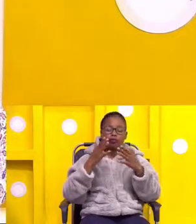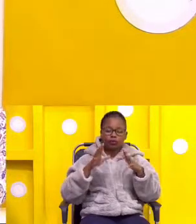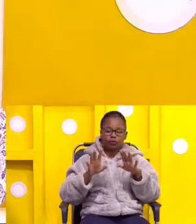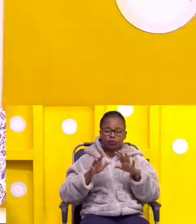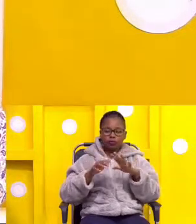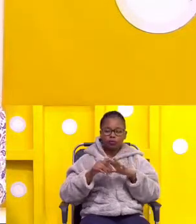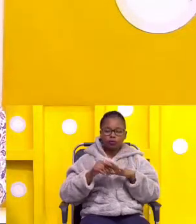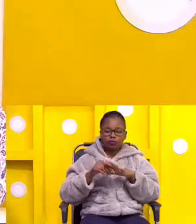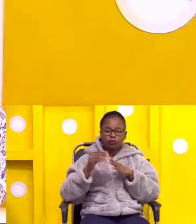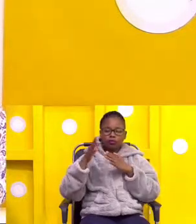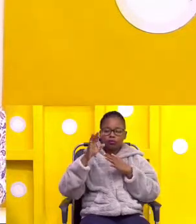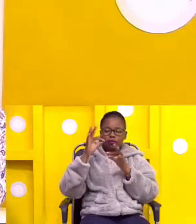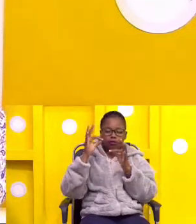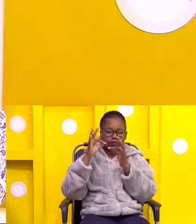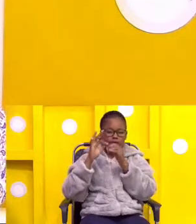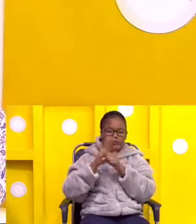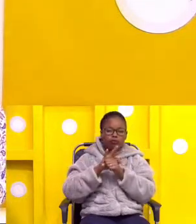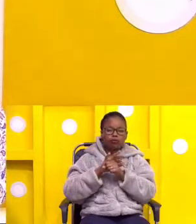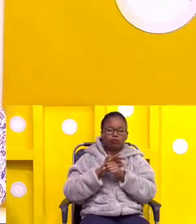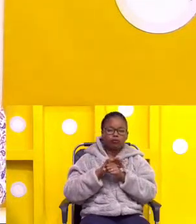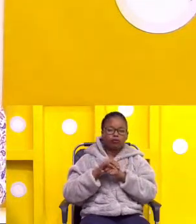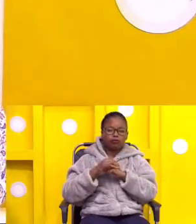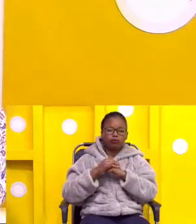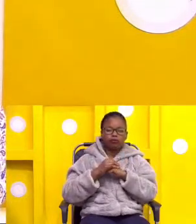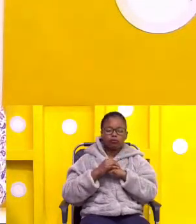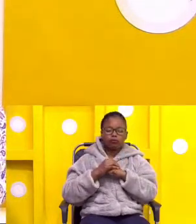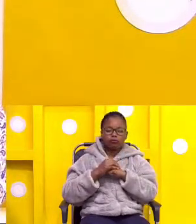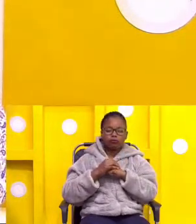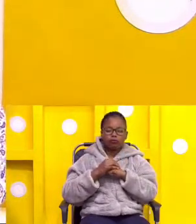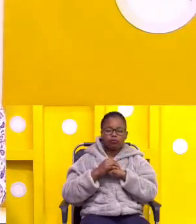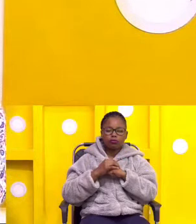Ngai witũ nĩ mwĩhokeku. Na